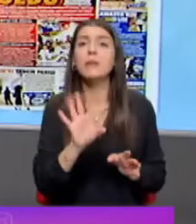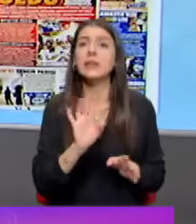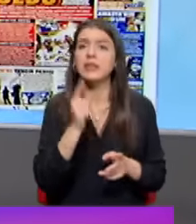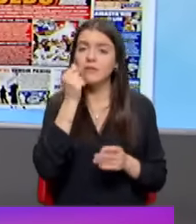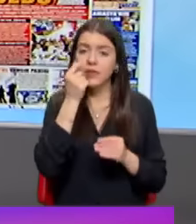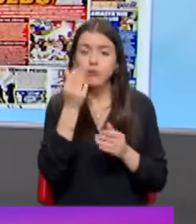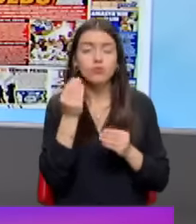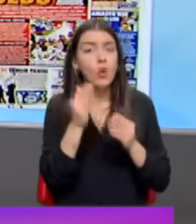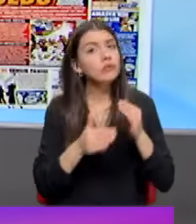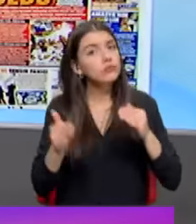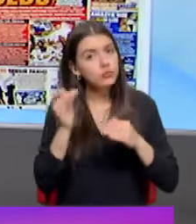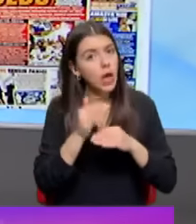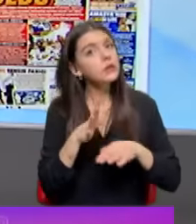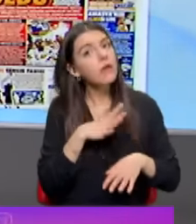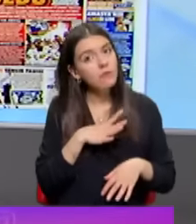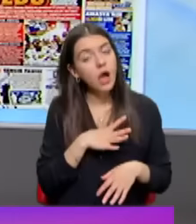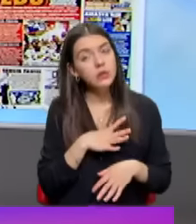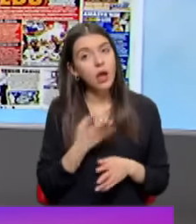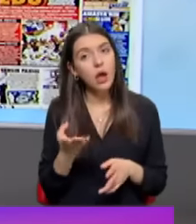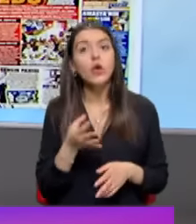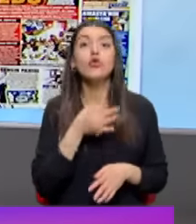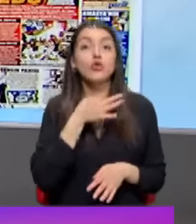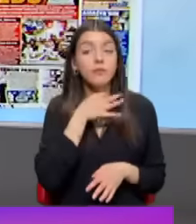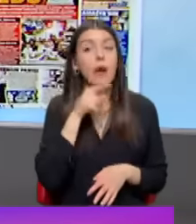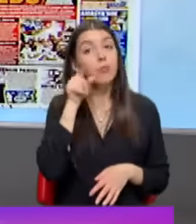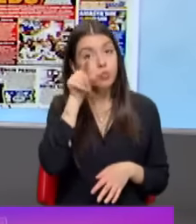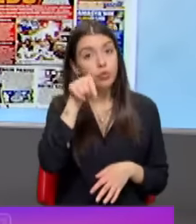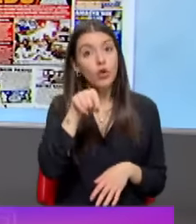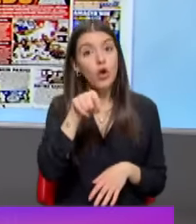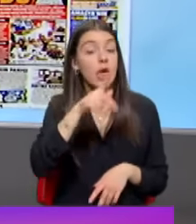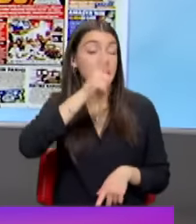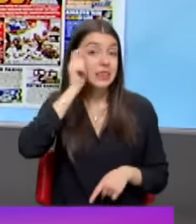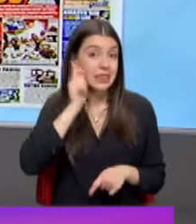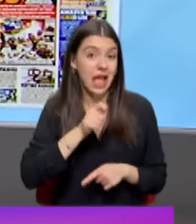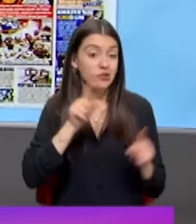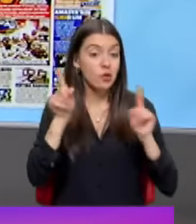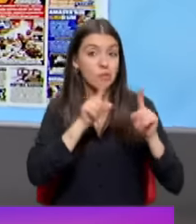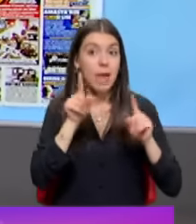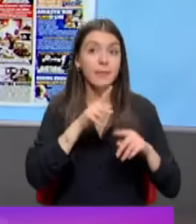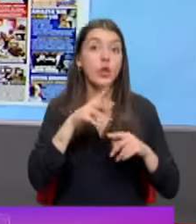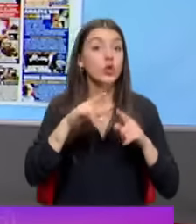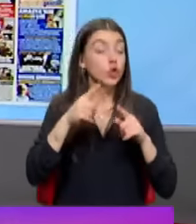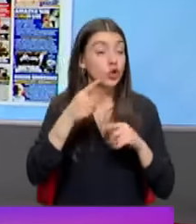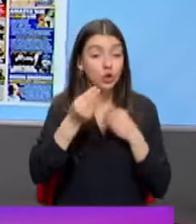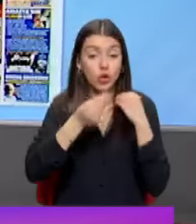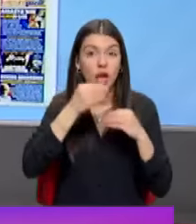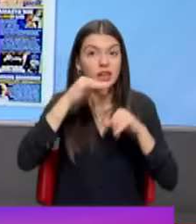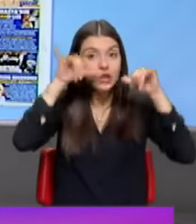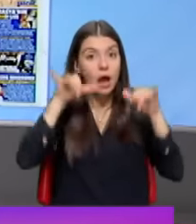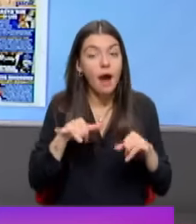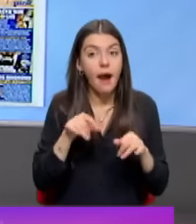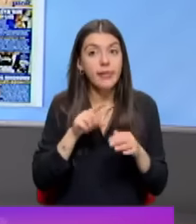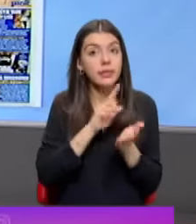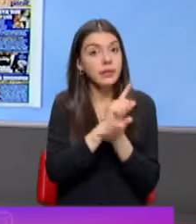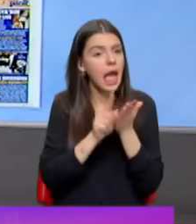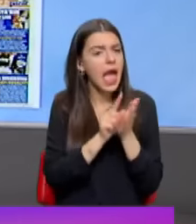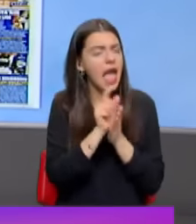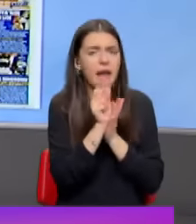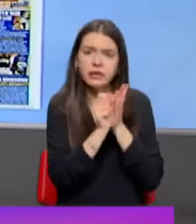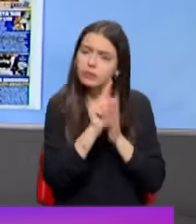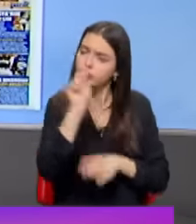fiyatın fahiş tutulması gibi bir durum varsa lütfen bunu yasal yollardan tüketici haklarınızın peşine düşerek hesabını